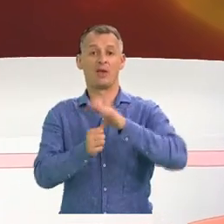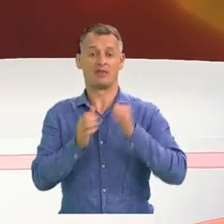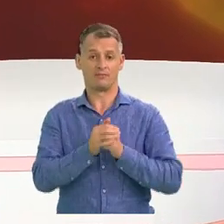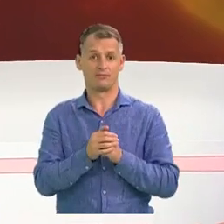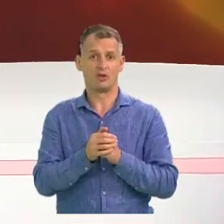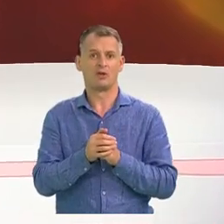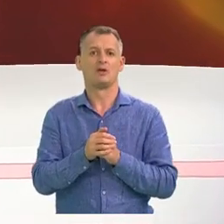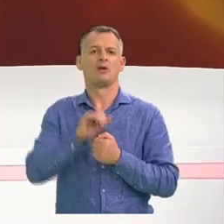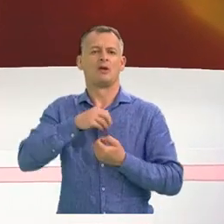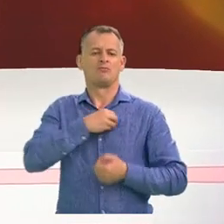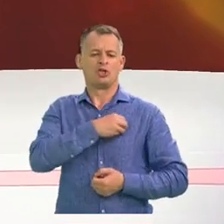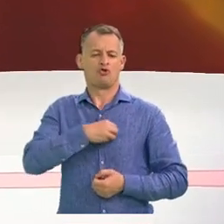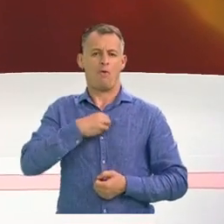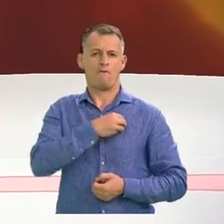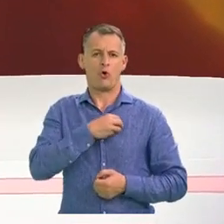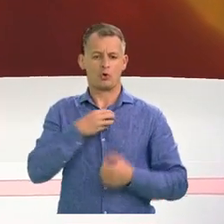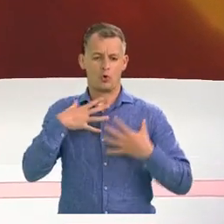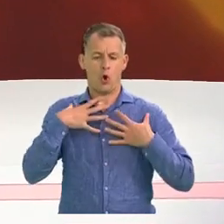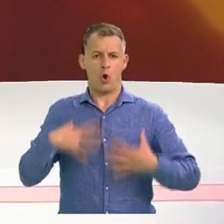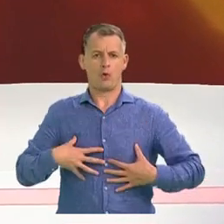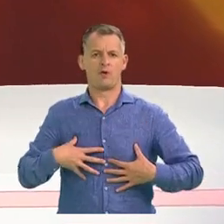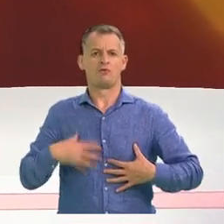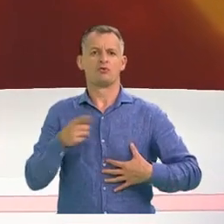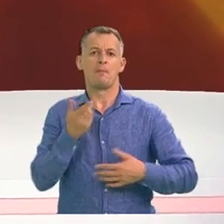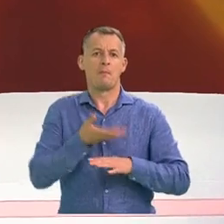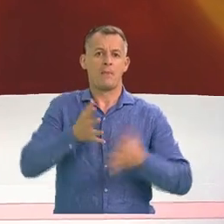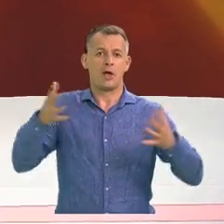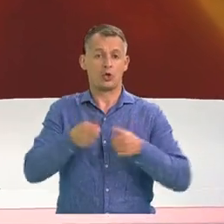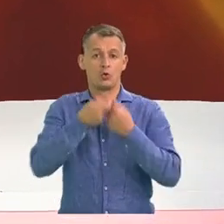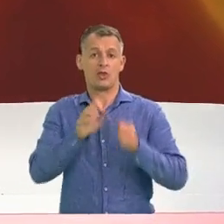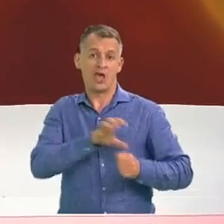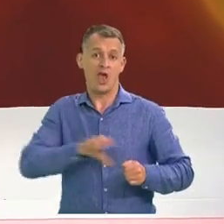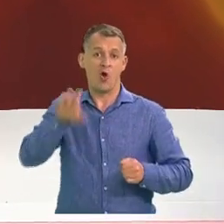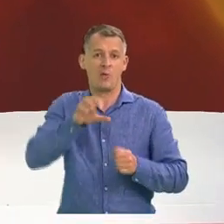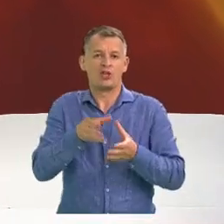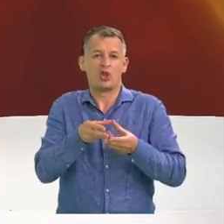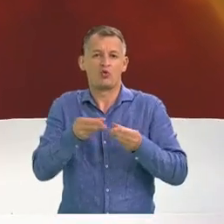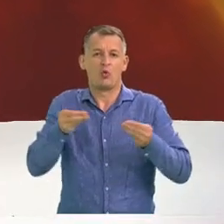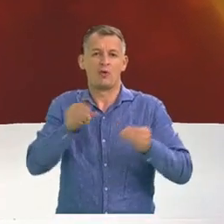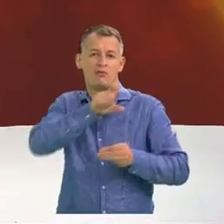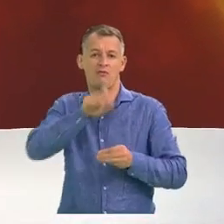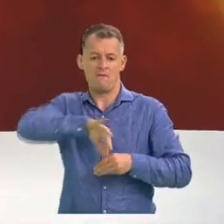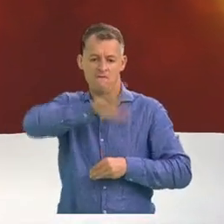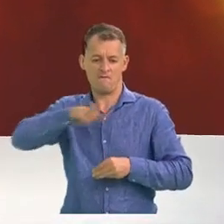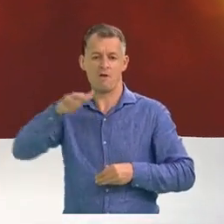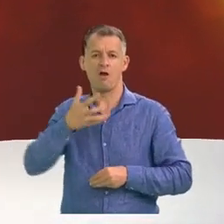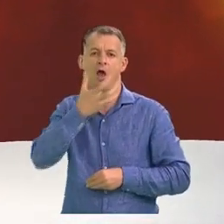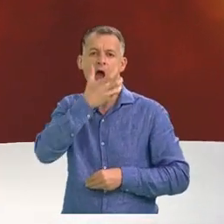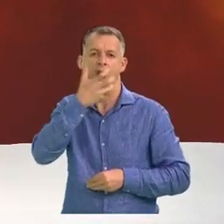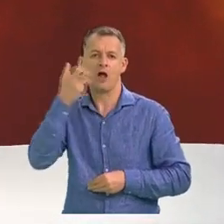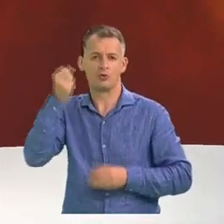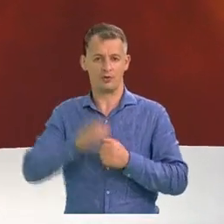disconfortul termic a fost și mai accentuat. De altfel, toată Europa se topește sub un val de aer cald venit din Africa, iar după caniculă urmează